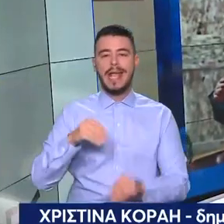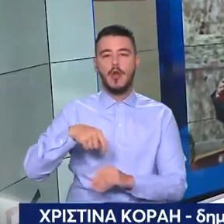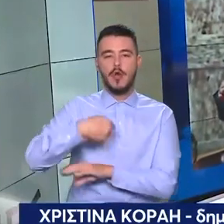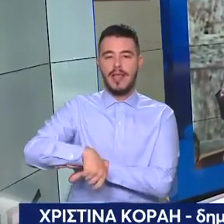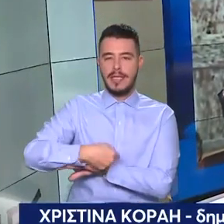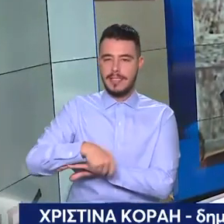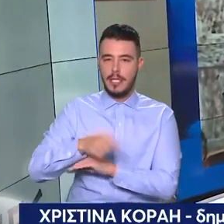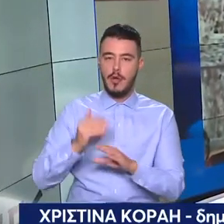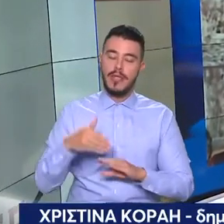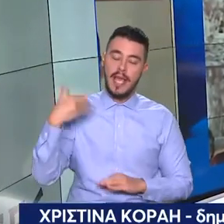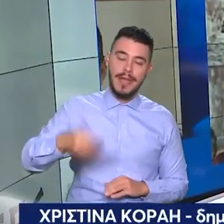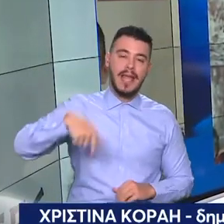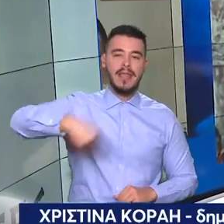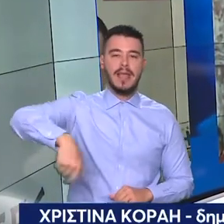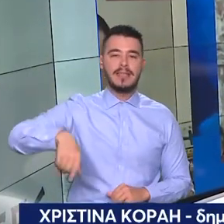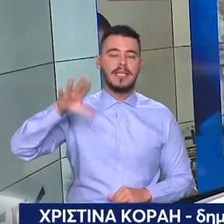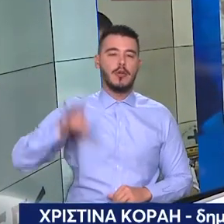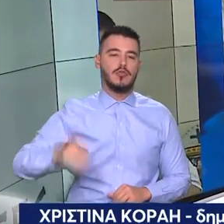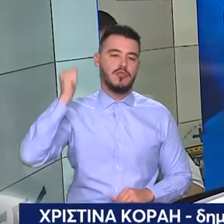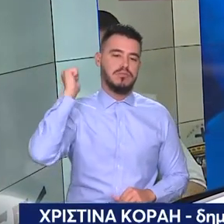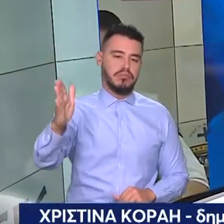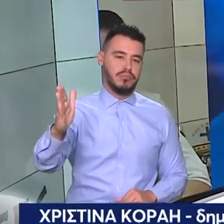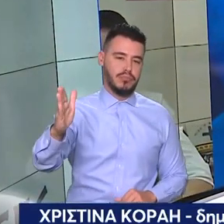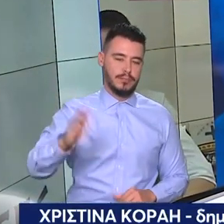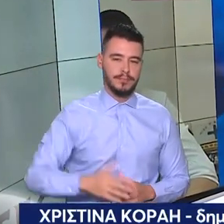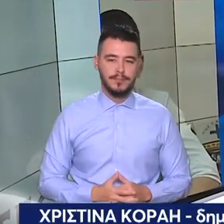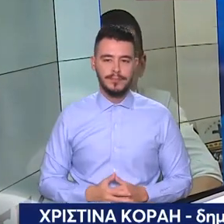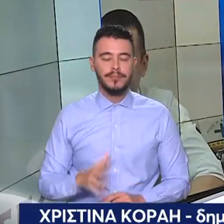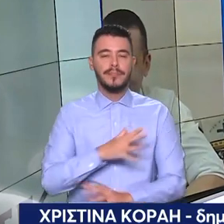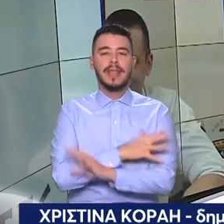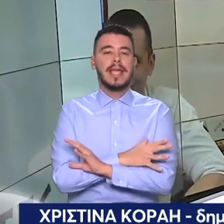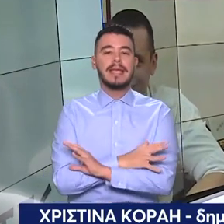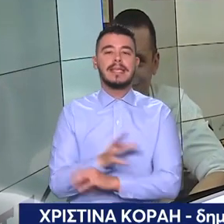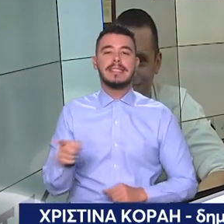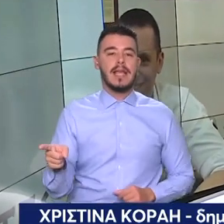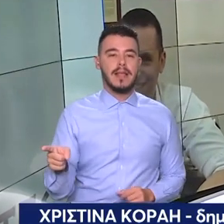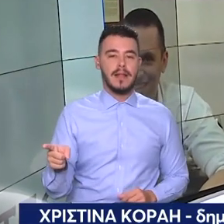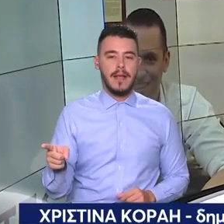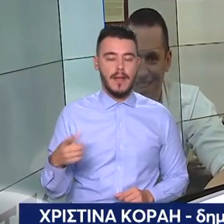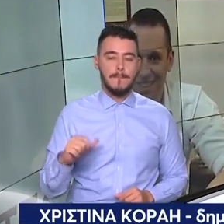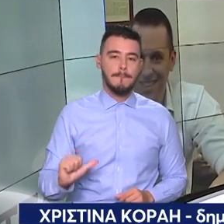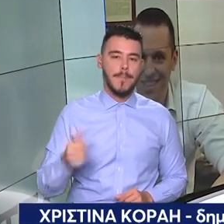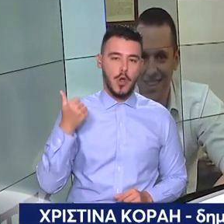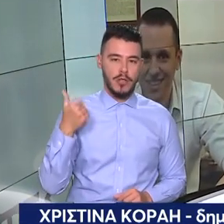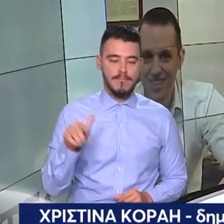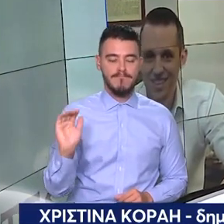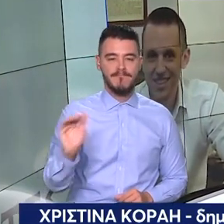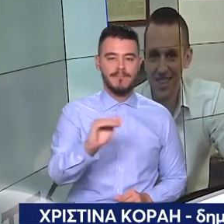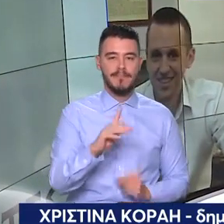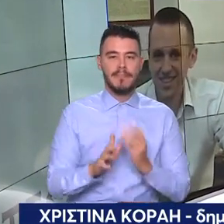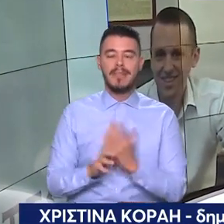σοβαρό, τι θέλει να ερευνήσει περισσότερο η εισαγγελέας. Πρώτον, τους καλεί και τους 11